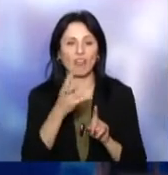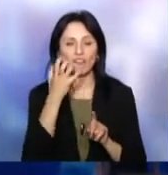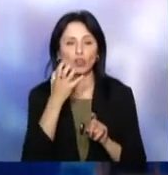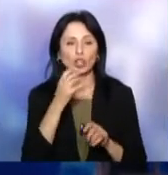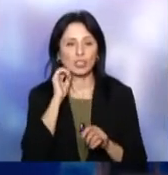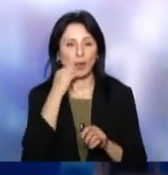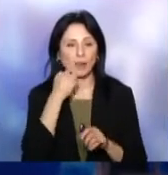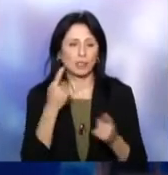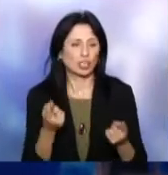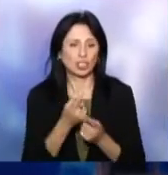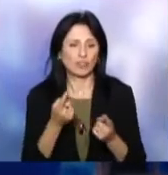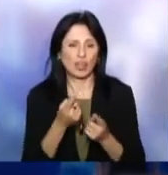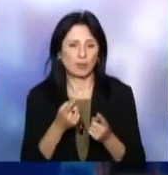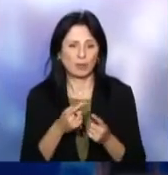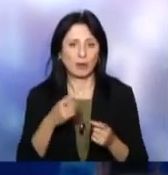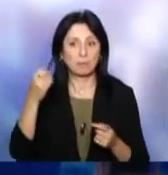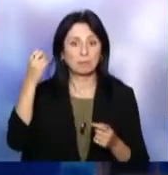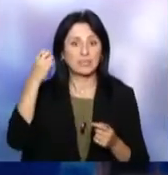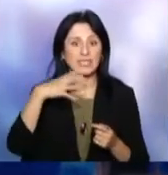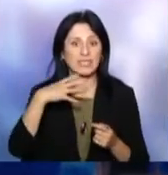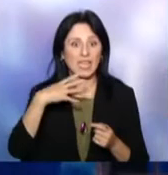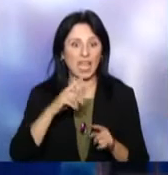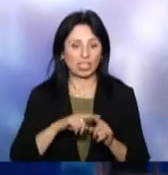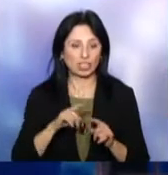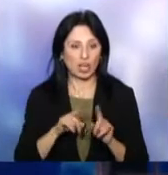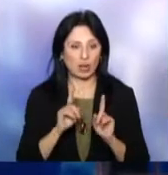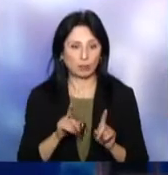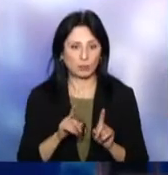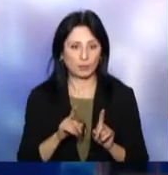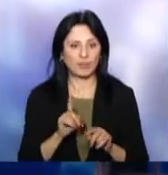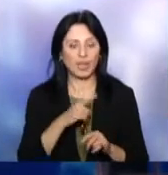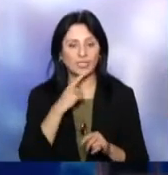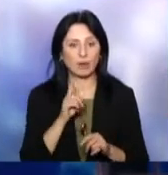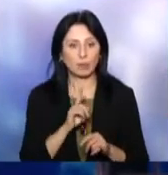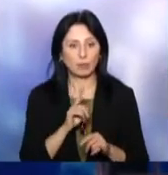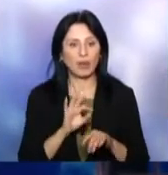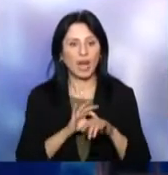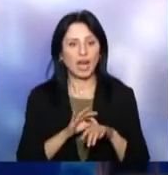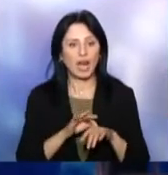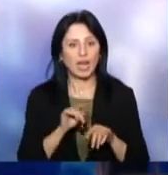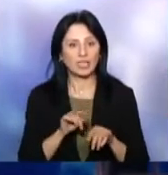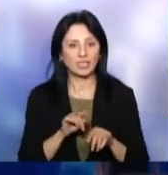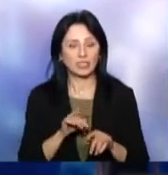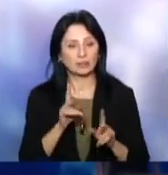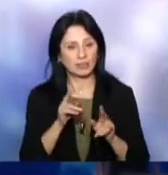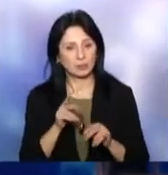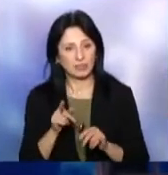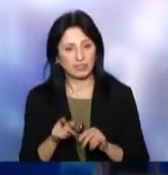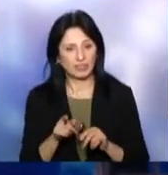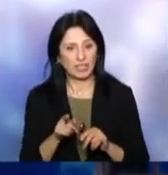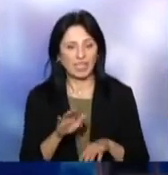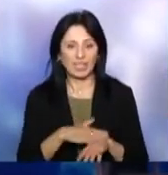დაბერების პროცესი აჩქარებული მზის გამოსხივებით. შემდეგ ეს არის რასაკვირველია კანის ავთვისებიანი სიმსივნები,